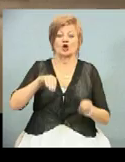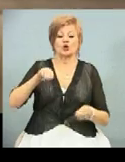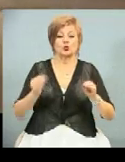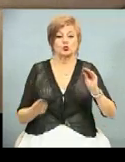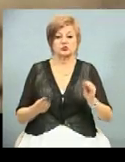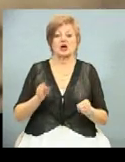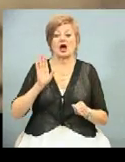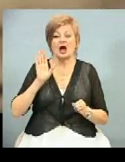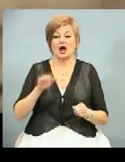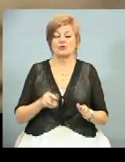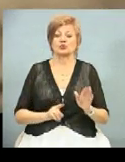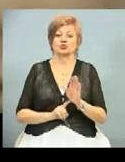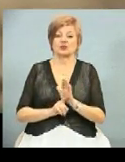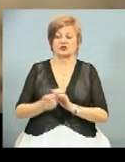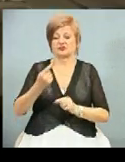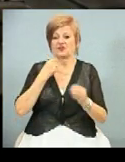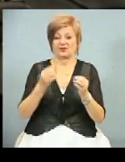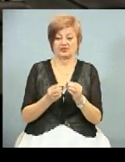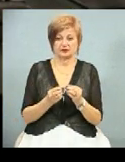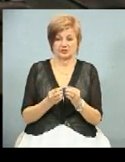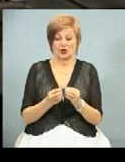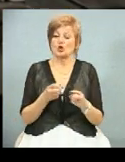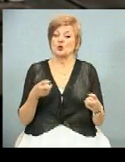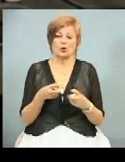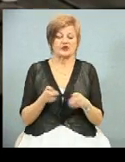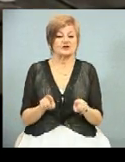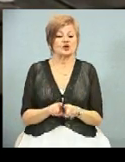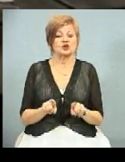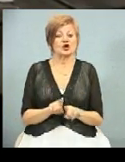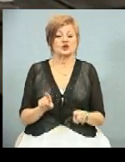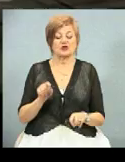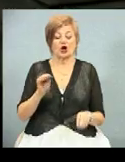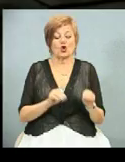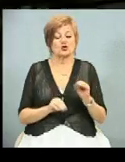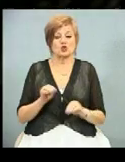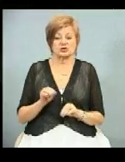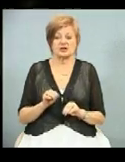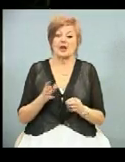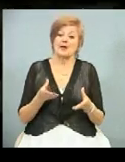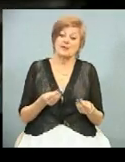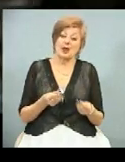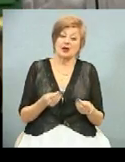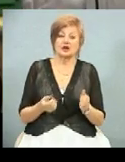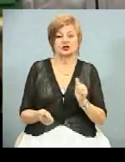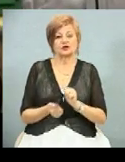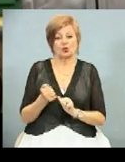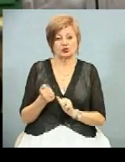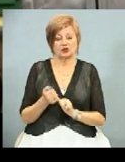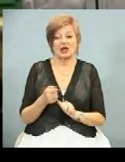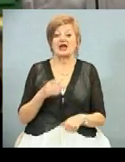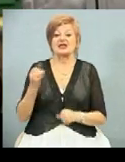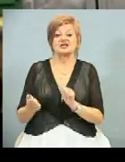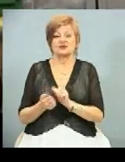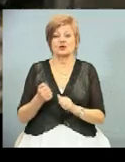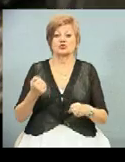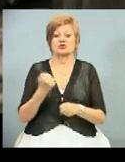а потім приймати початкову форму. Однак гума не завжди однакова за складом. Вона може бути як м'яка, так і тверда. З твердої